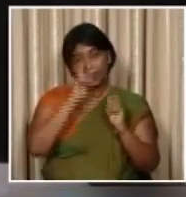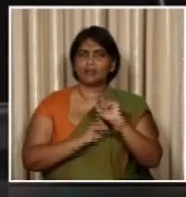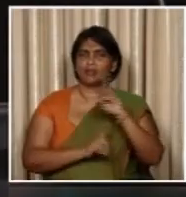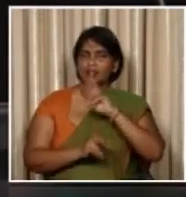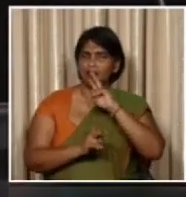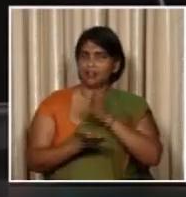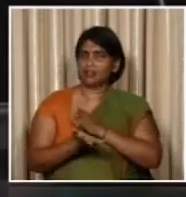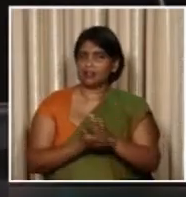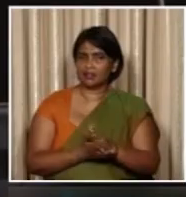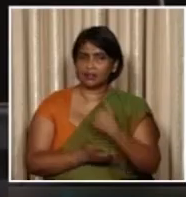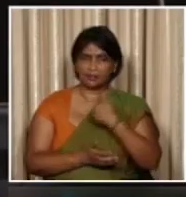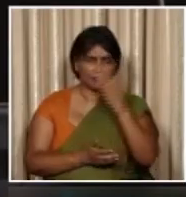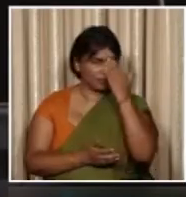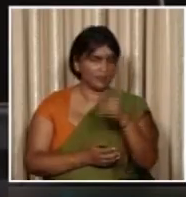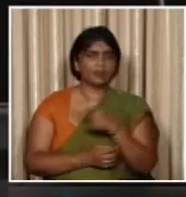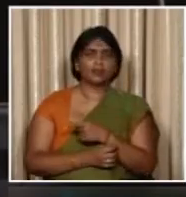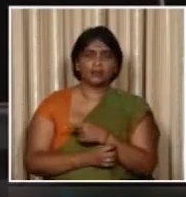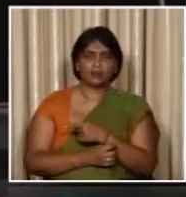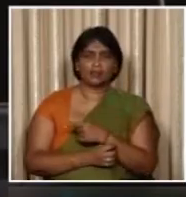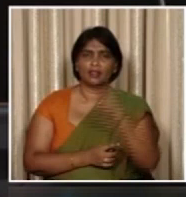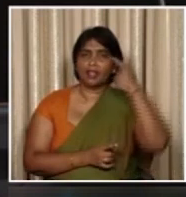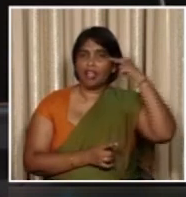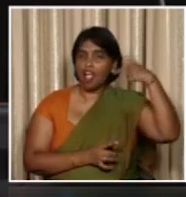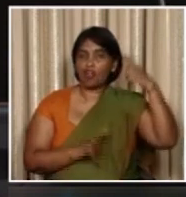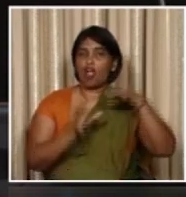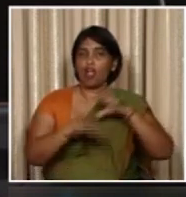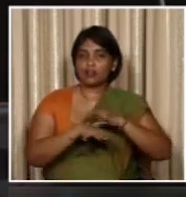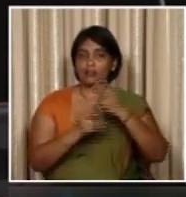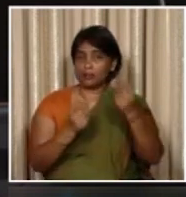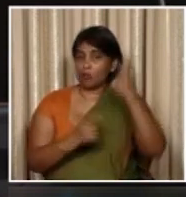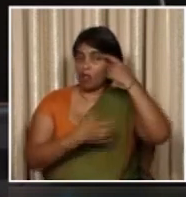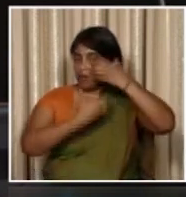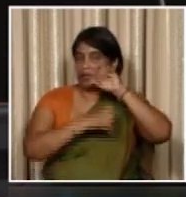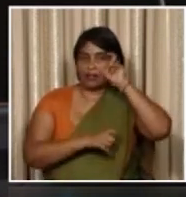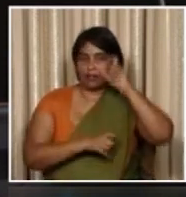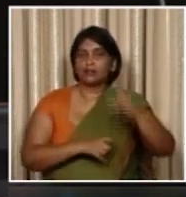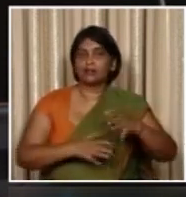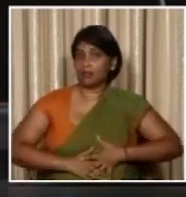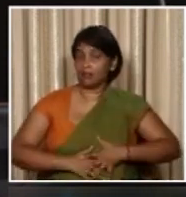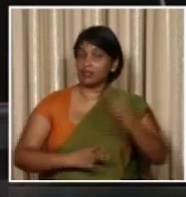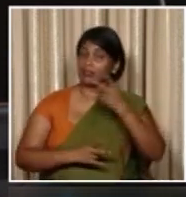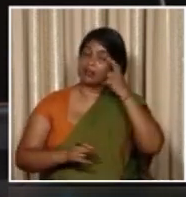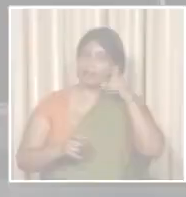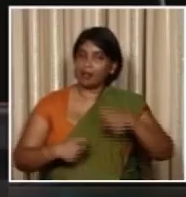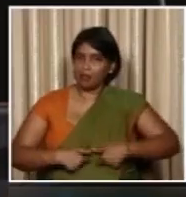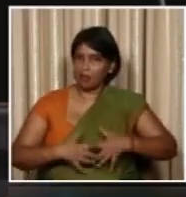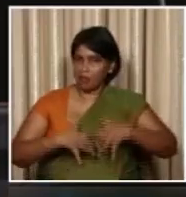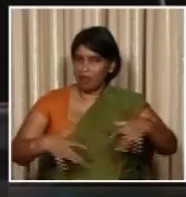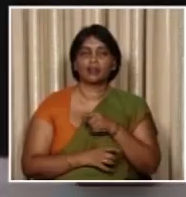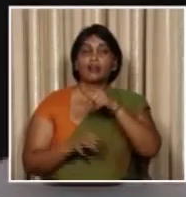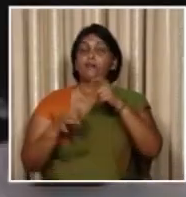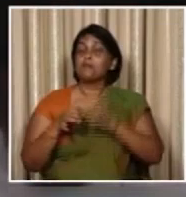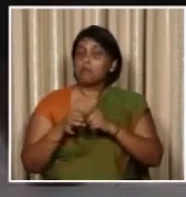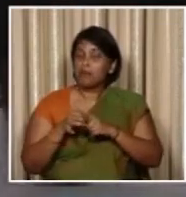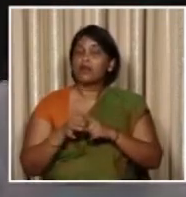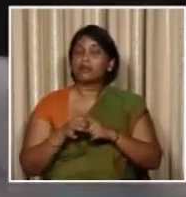පාර්ලිමේන්තුවේ කරනා කරලා අර හැපති අංගොඩ රෝවලා තියෙන වහම මොලේ පරීක්ෂා කරන්න බඩෙත් බඩත් එක්කම බලන්න බඩෙත් මොනවාරි වැඩිපුර තියෙනවා මොලේ පරීක්ෂා කරන්න